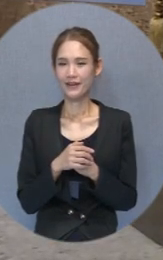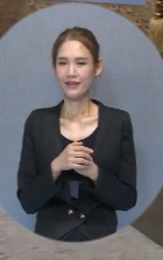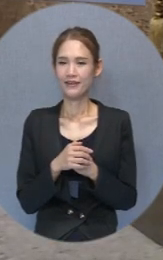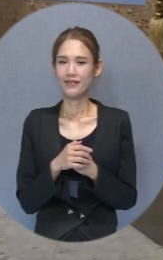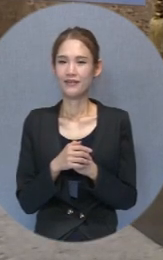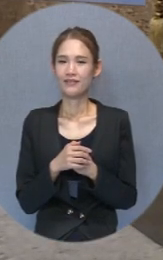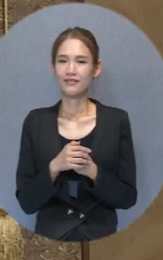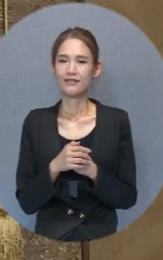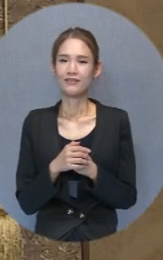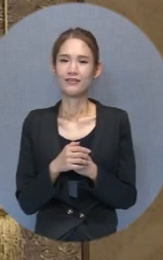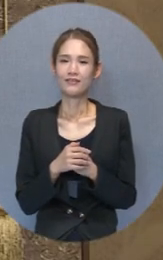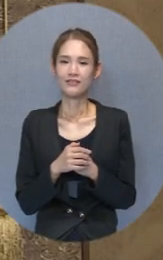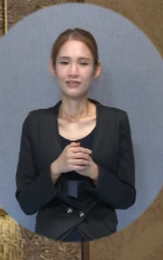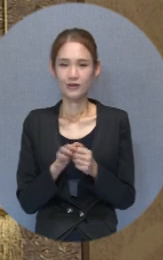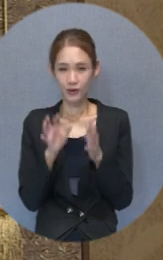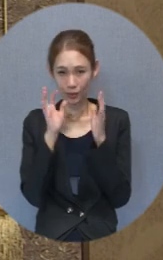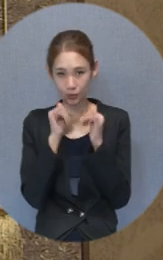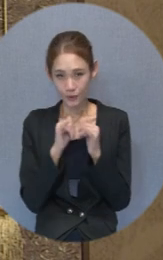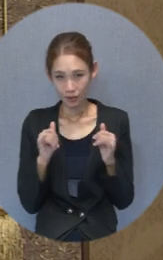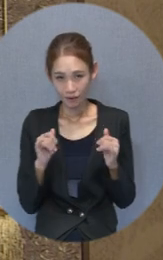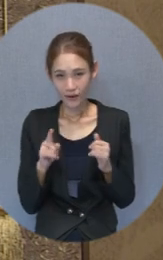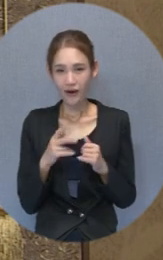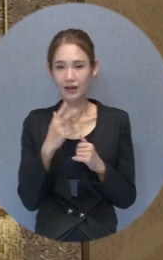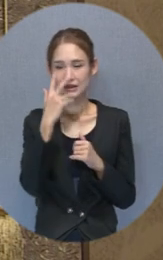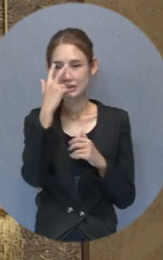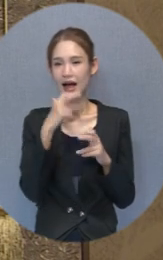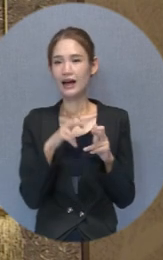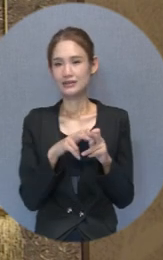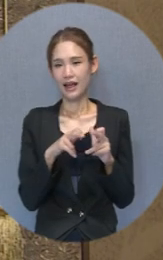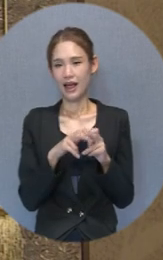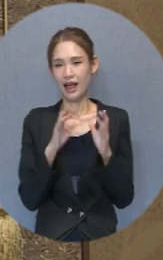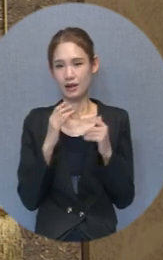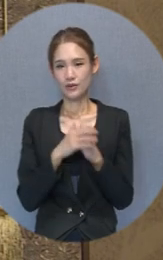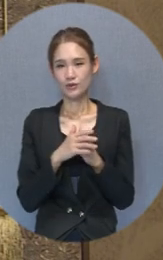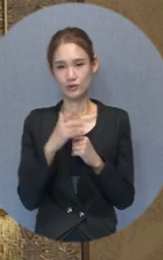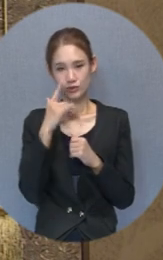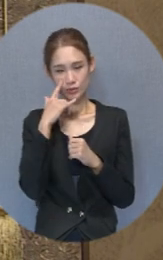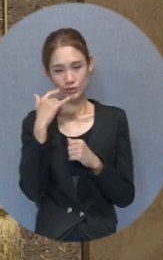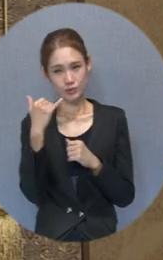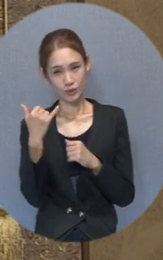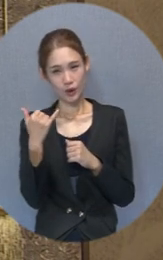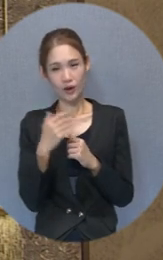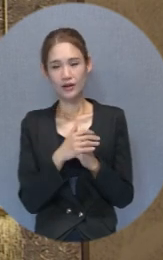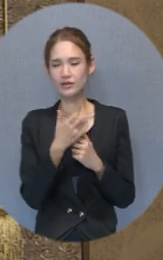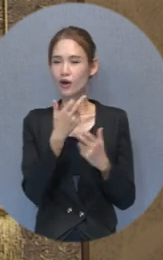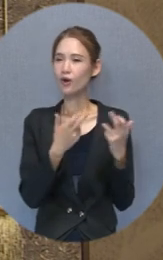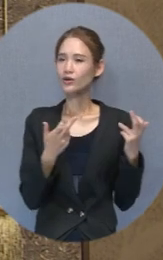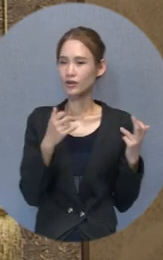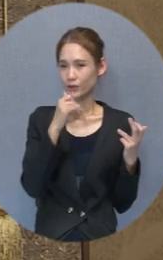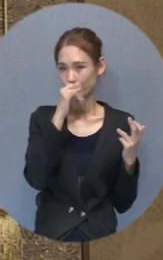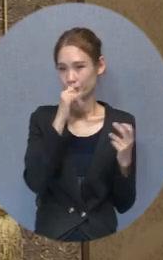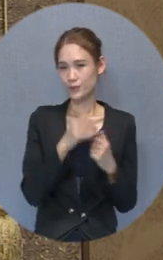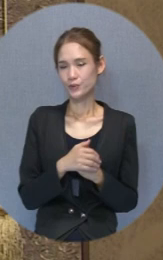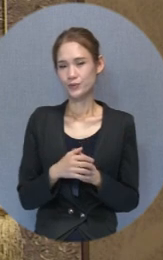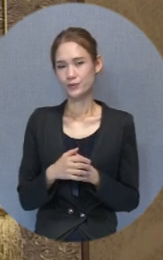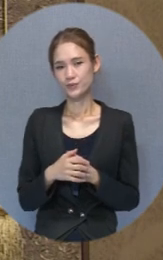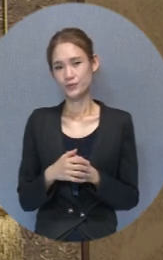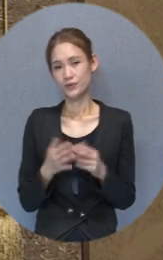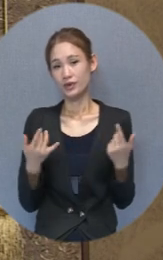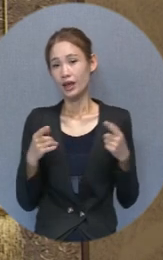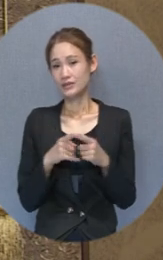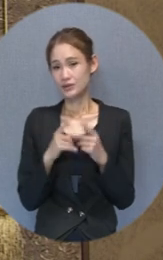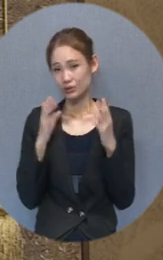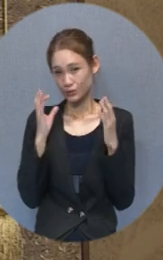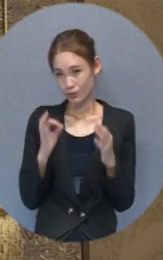그러니까 보는 사람이 네. 시각장애 아동도 있지만 부모님도 있고요, 형제도 있어요. 그래서 같이